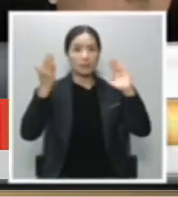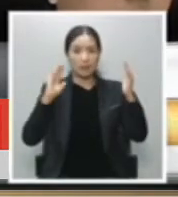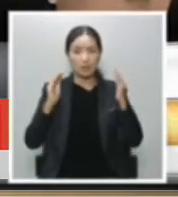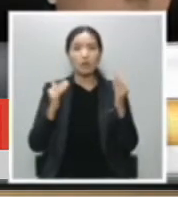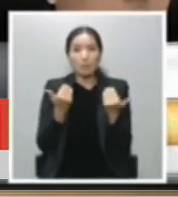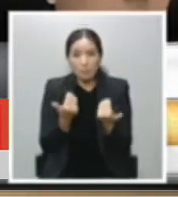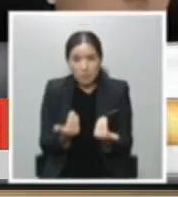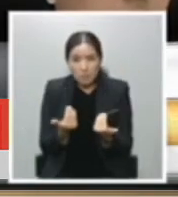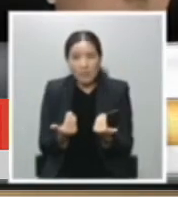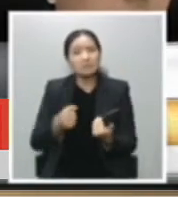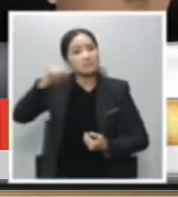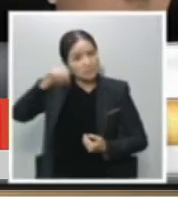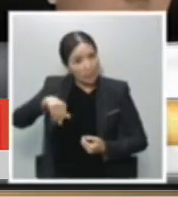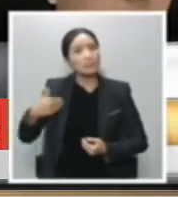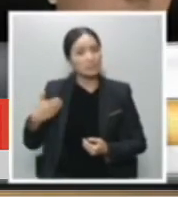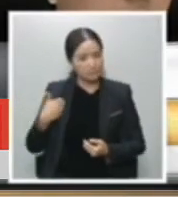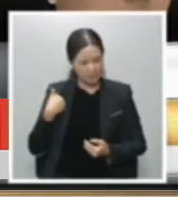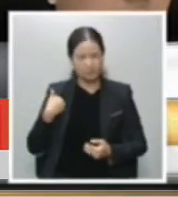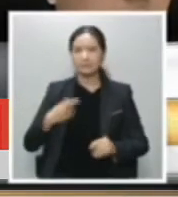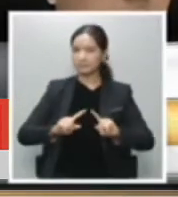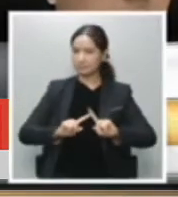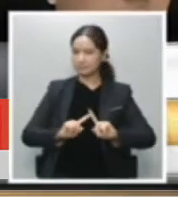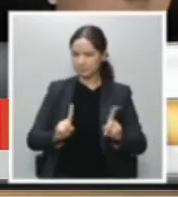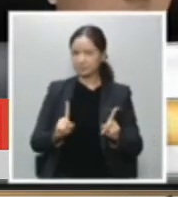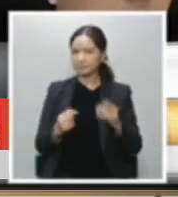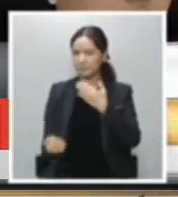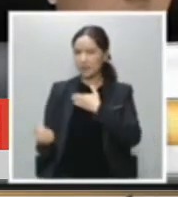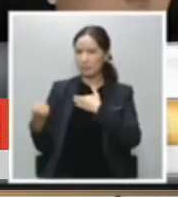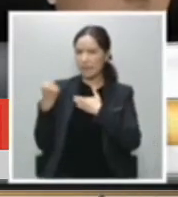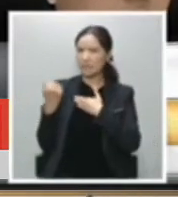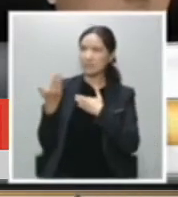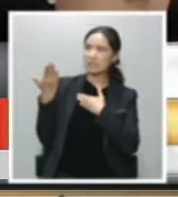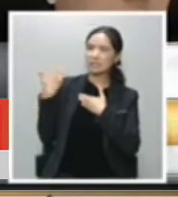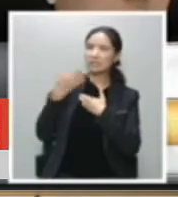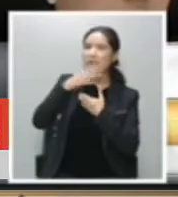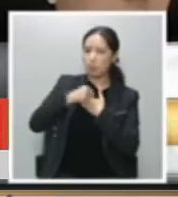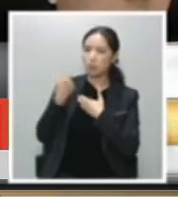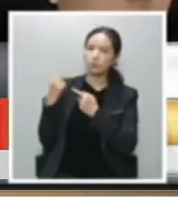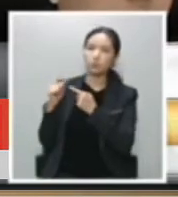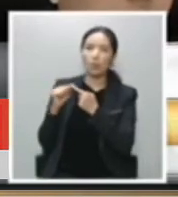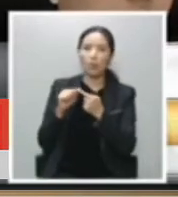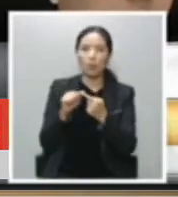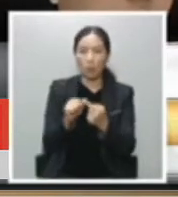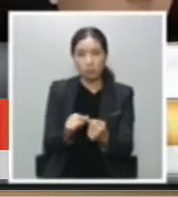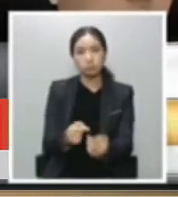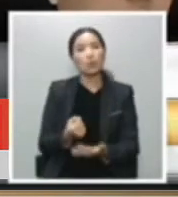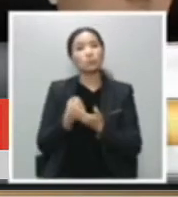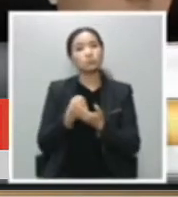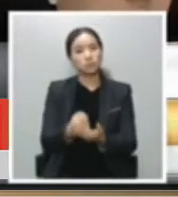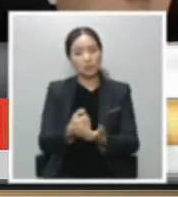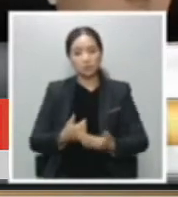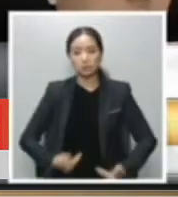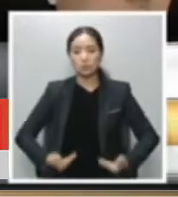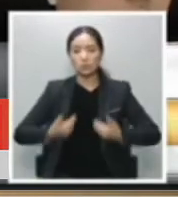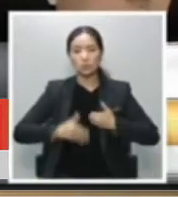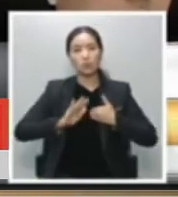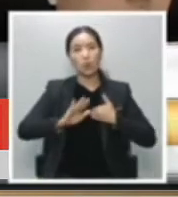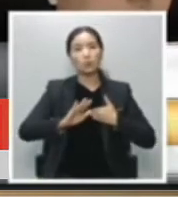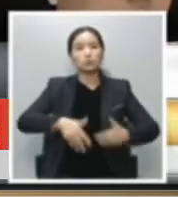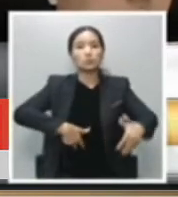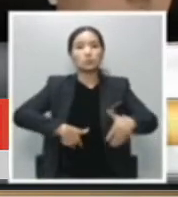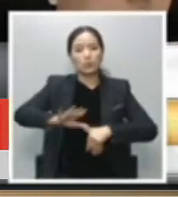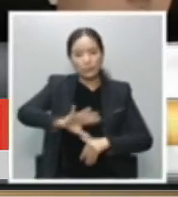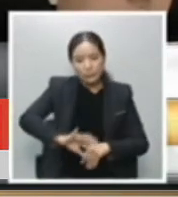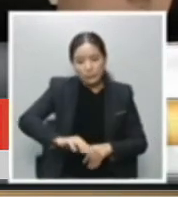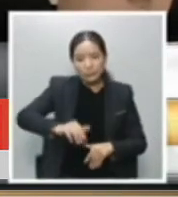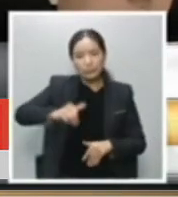วันนี้เป็นประชาธิปไตยที่สืบทอดอำนาจก็ยังไม่สามารถจะฟื้นคืนชีวิตของประชาชนนั้นย